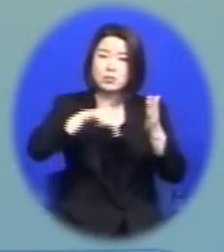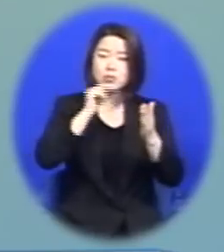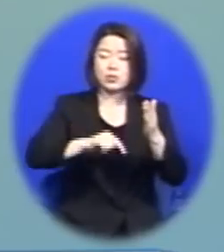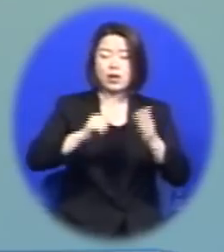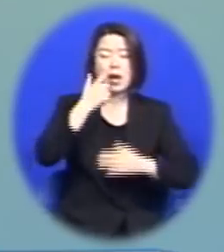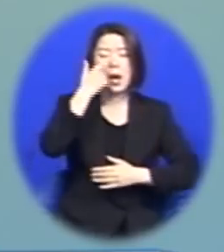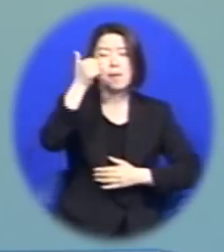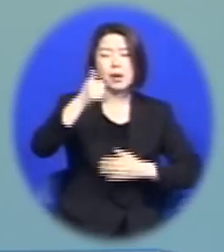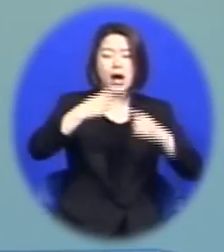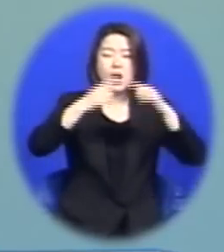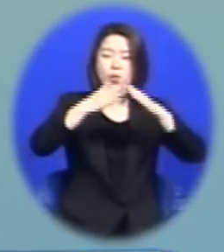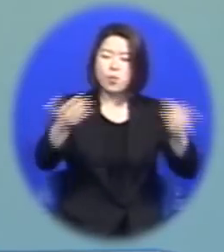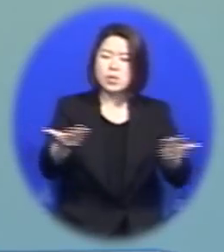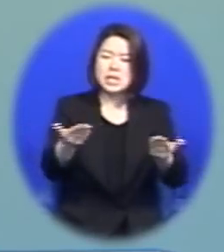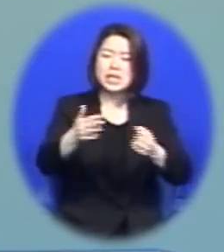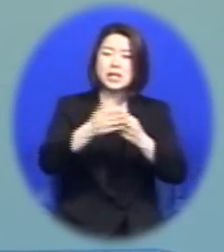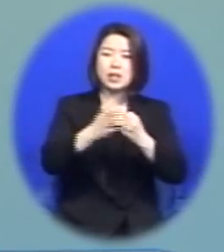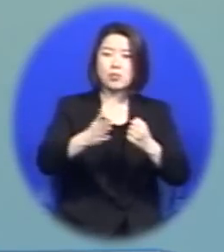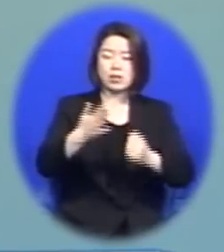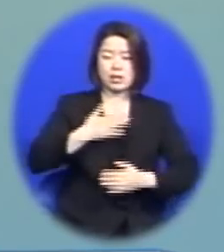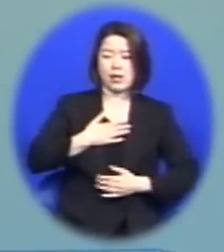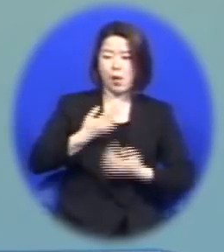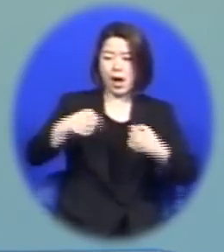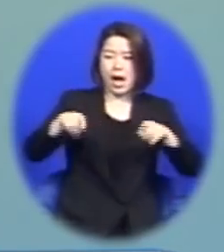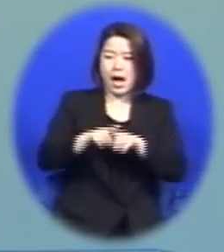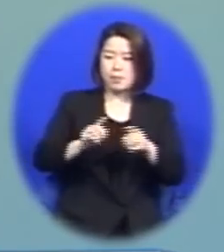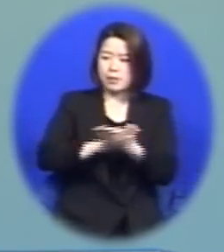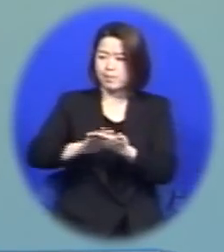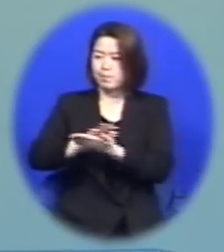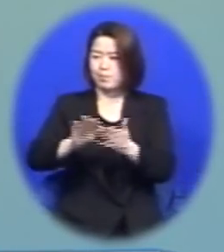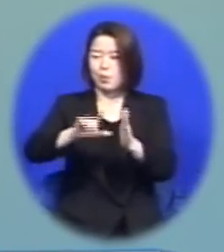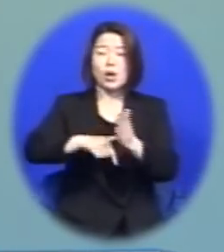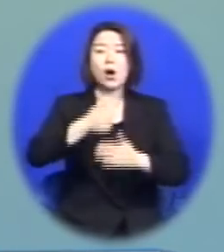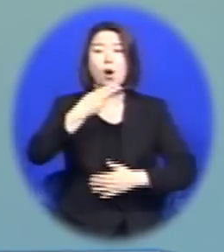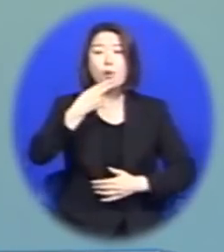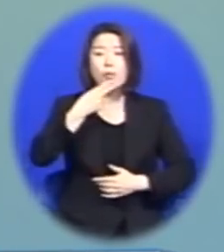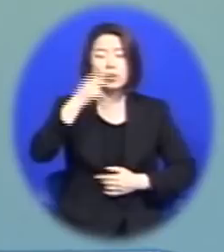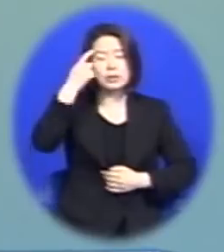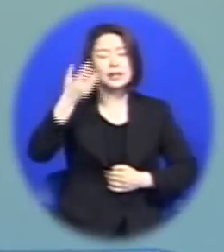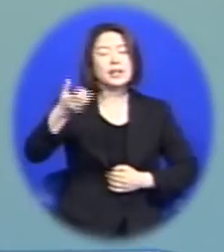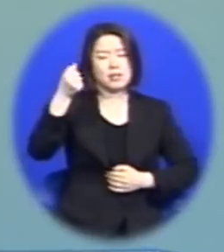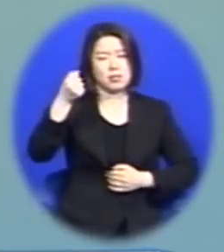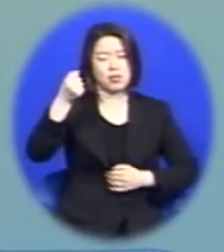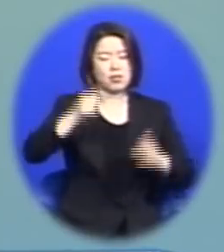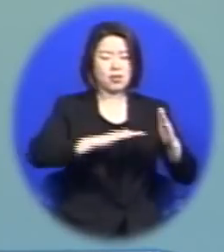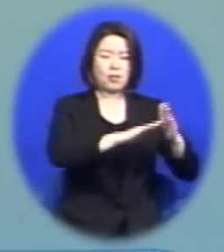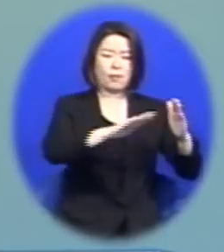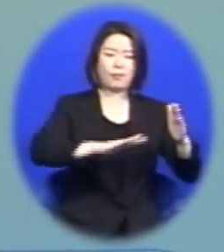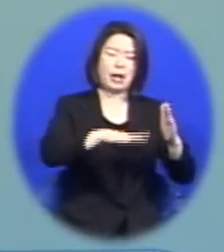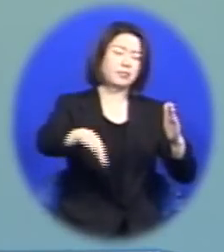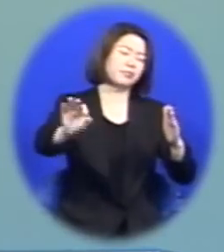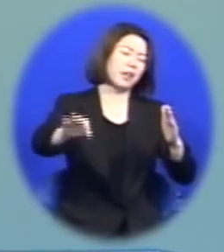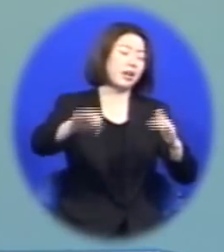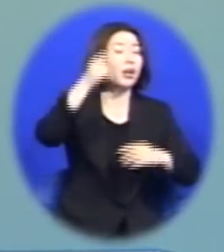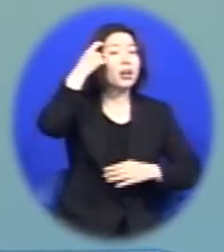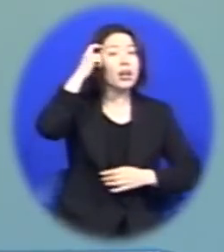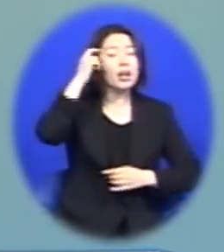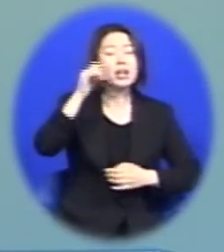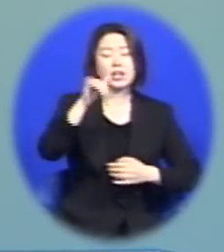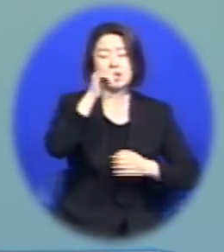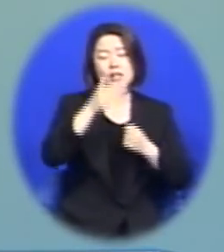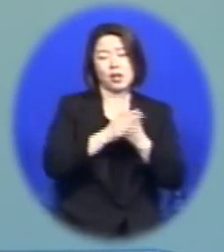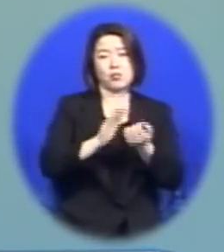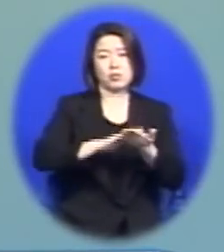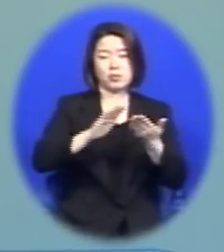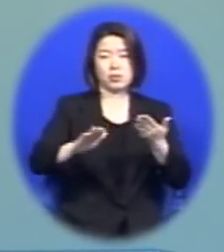때문에 나와 함께 하는 시간이 너무 없다고 느끼는 것은 가정을 소홀히 하는 거죠 목회자의